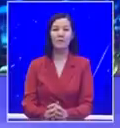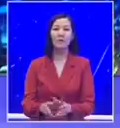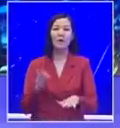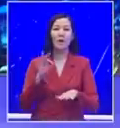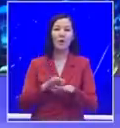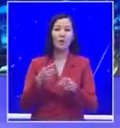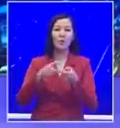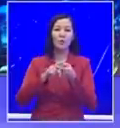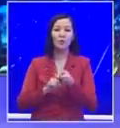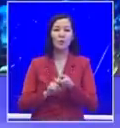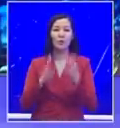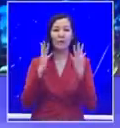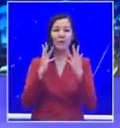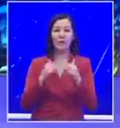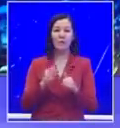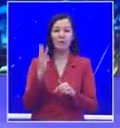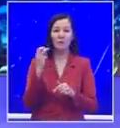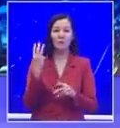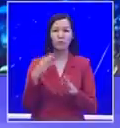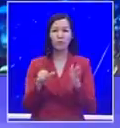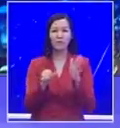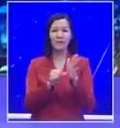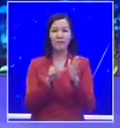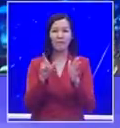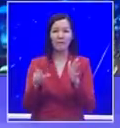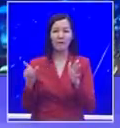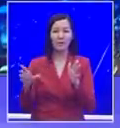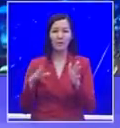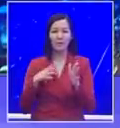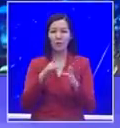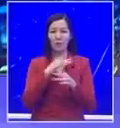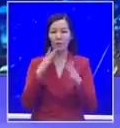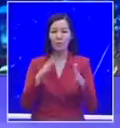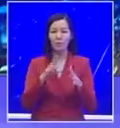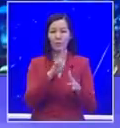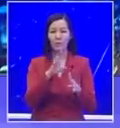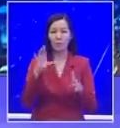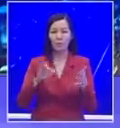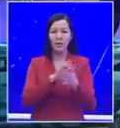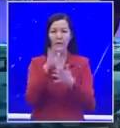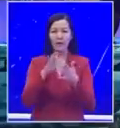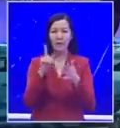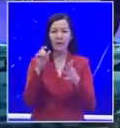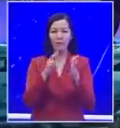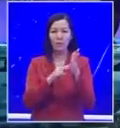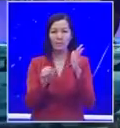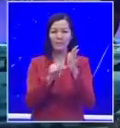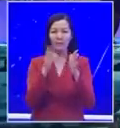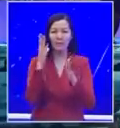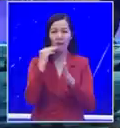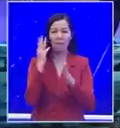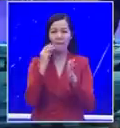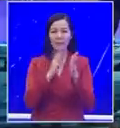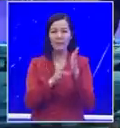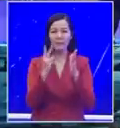COVID-19 жұқтырғандар саны бүгін елде 336-ға жетті. Олардың басым бөлігі елорда тұрғындары. Нұр-Сұлтанда 176, Алматы